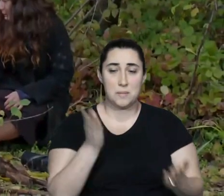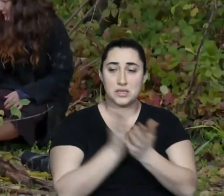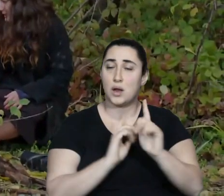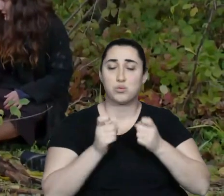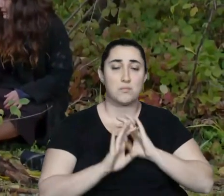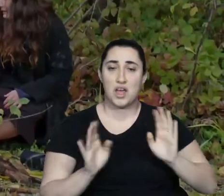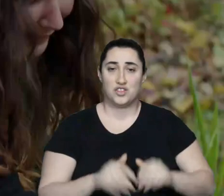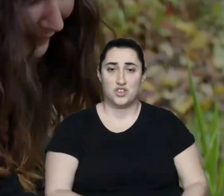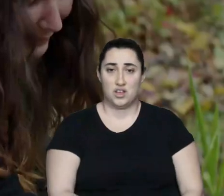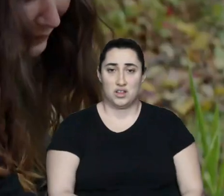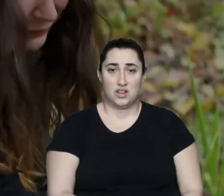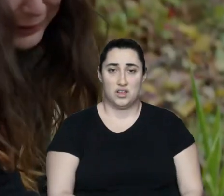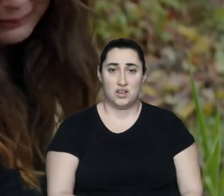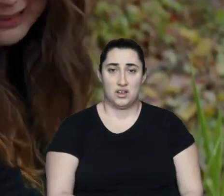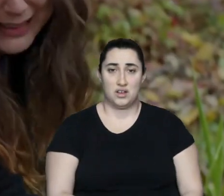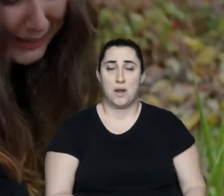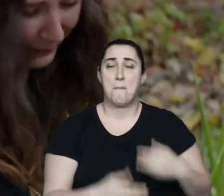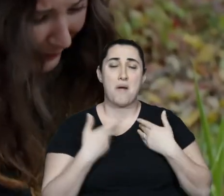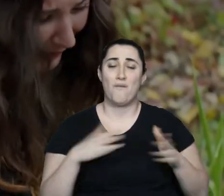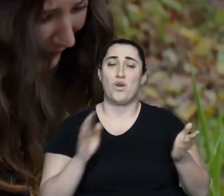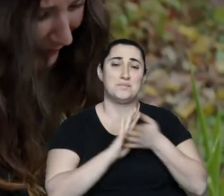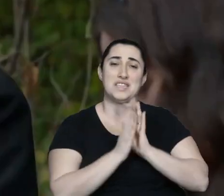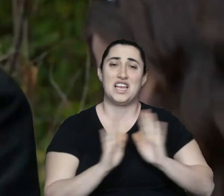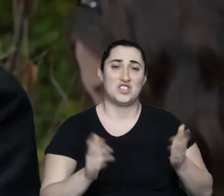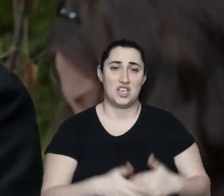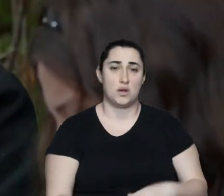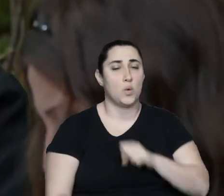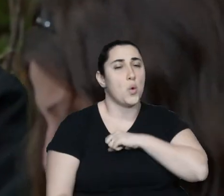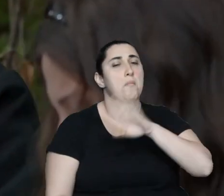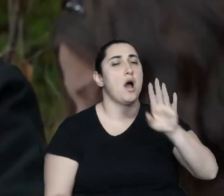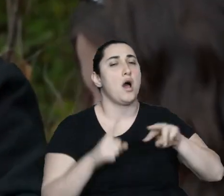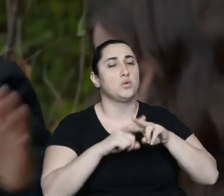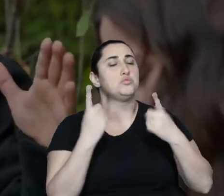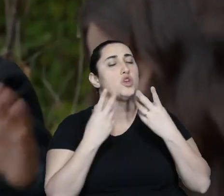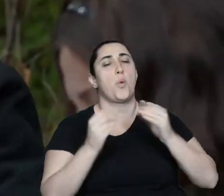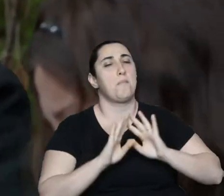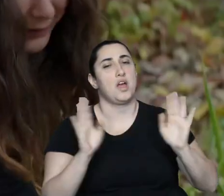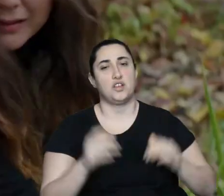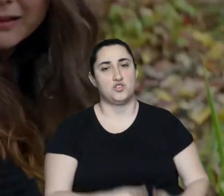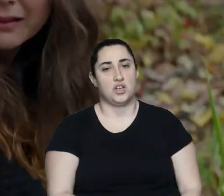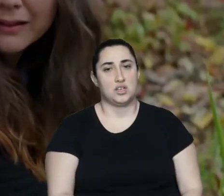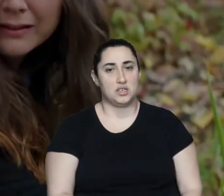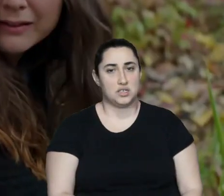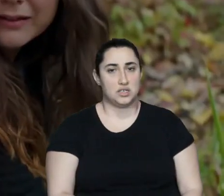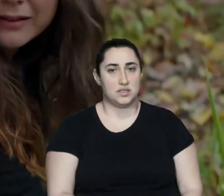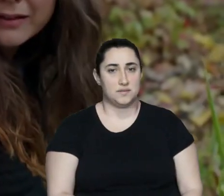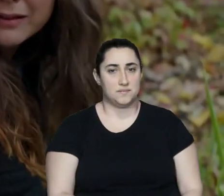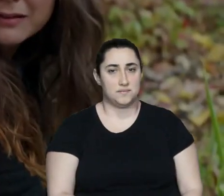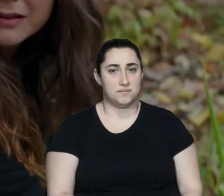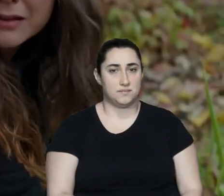bile bulamayacaklar. Mahvolup gideceğiz burada artık. Korkma Aysu. Hiçbir şey olmayacak.